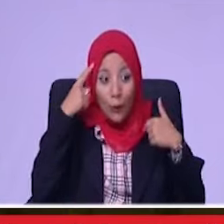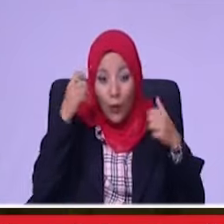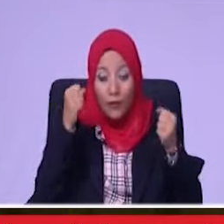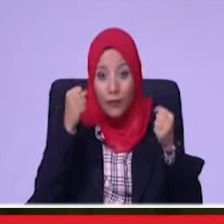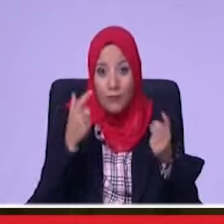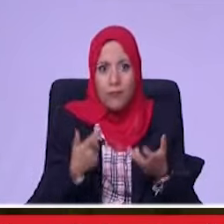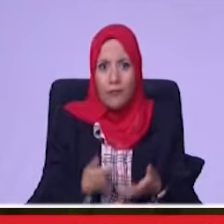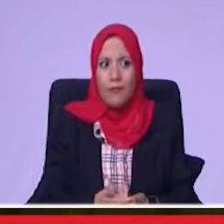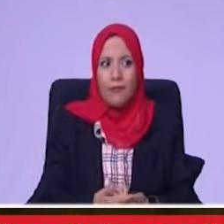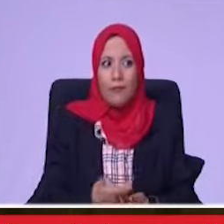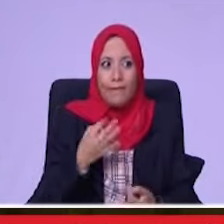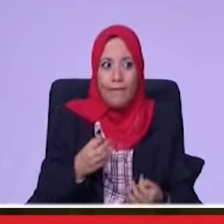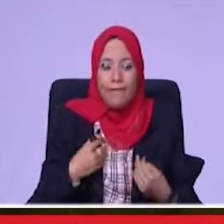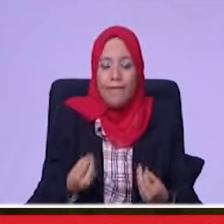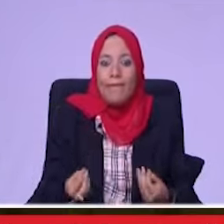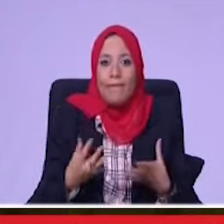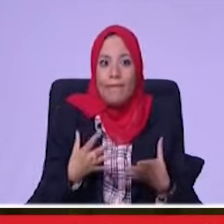أنا مندهش